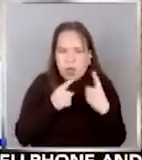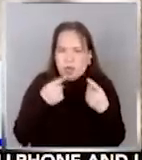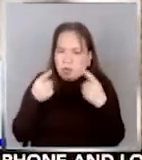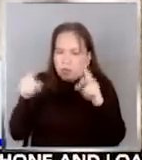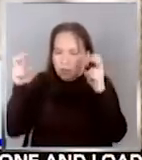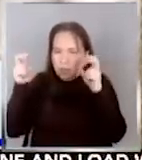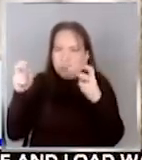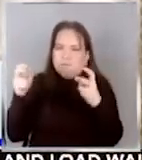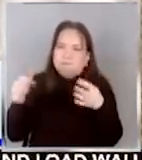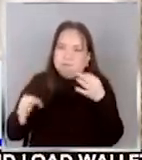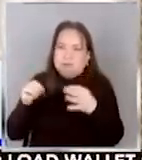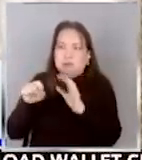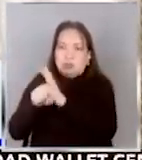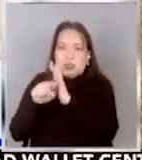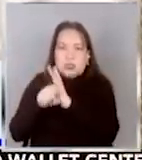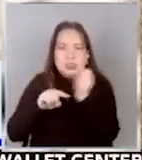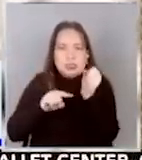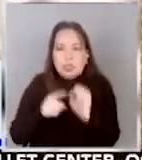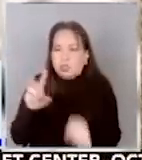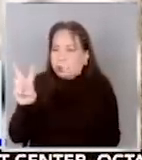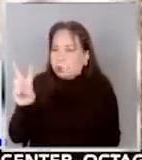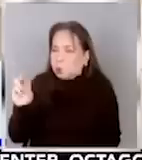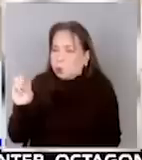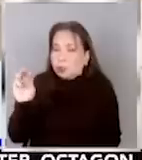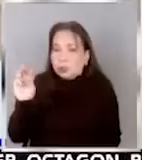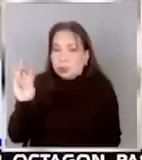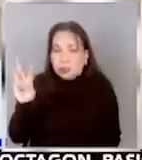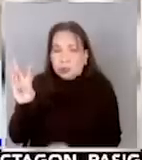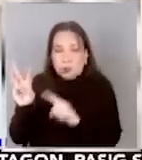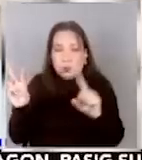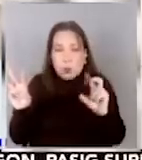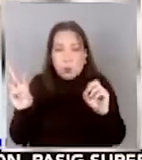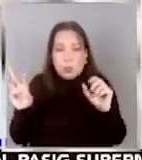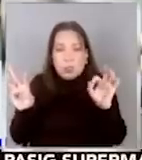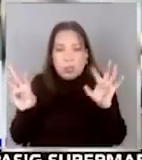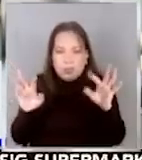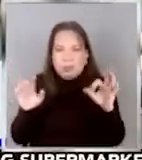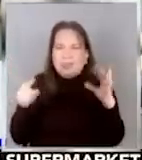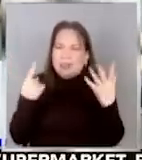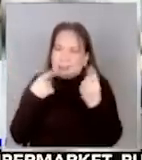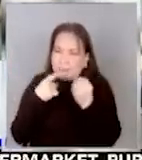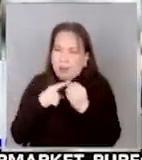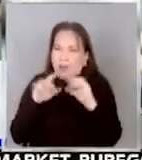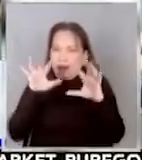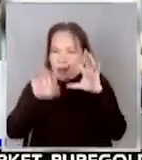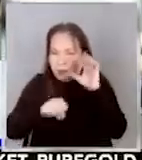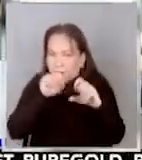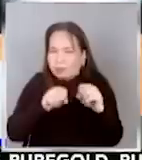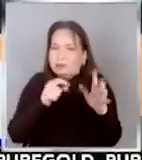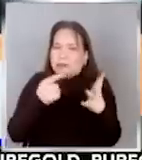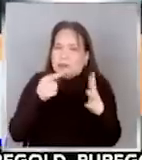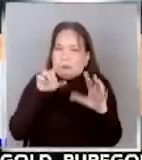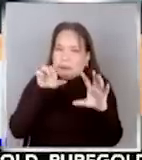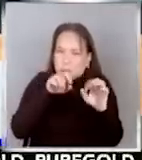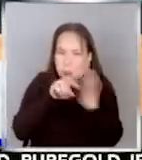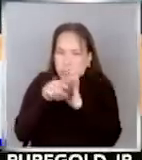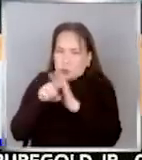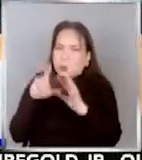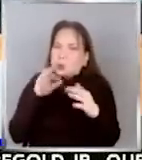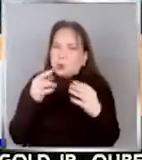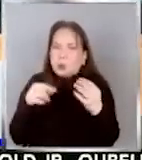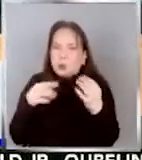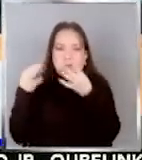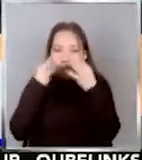mula 2016 hanggang 2019. Kaya papalagan daw ng DOJ ang panghihimasok ng ICC